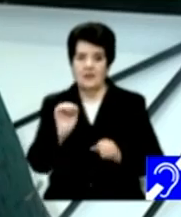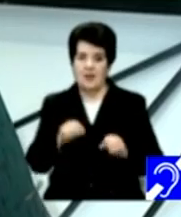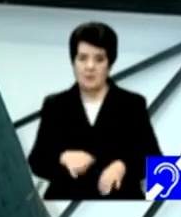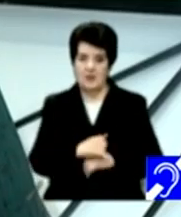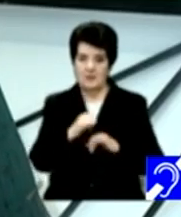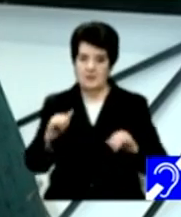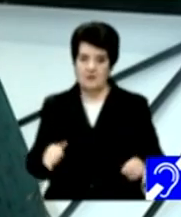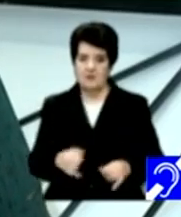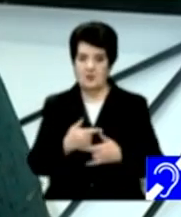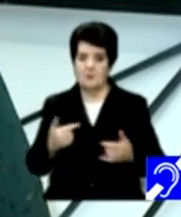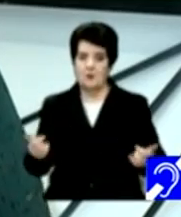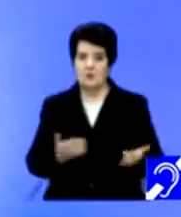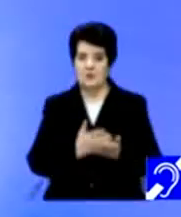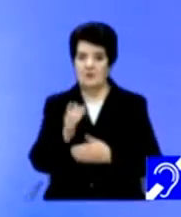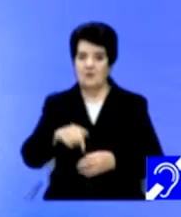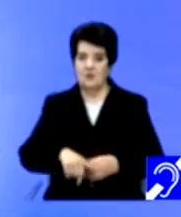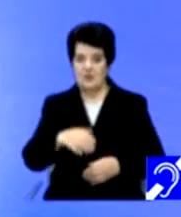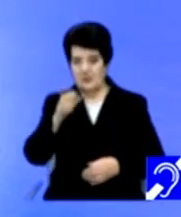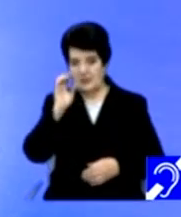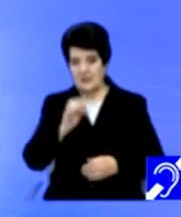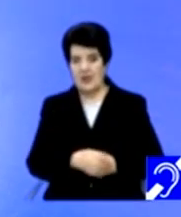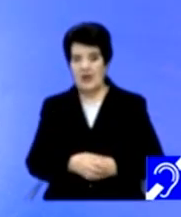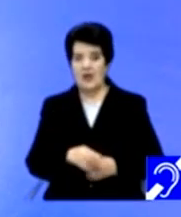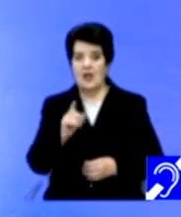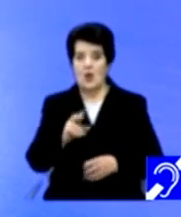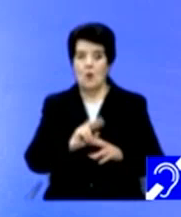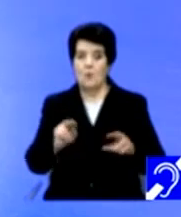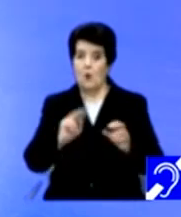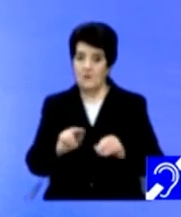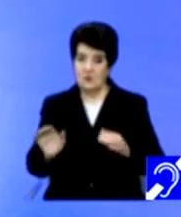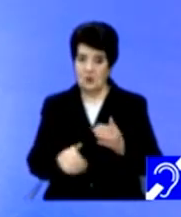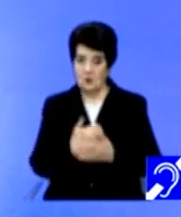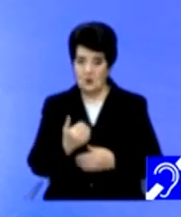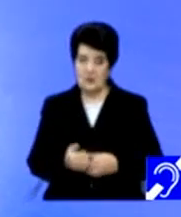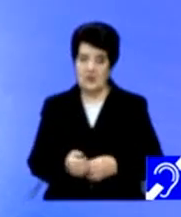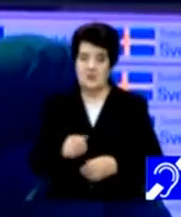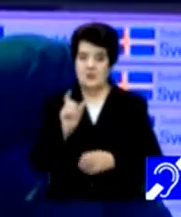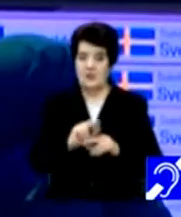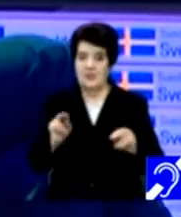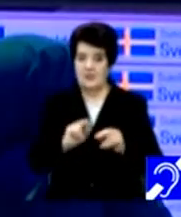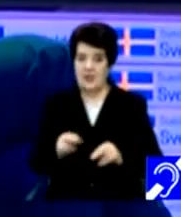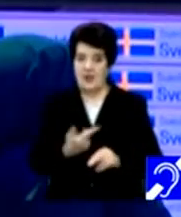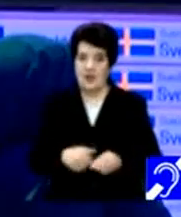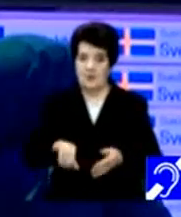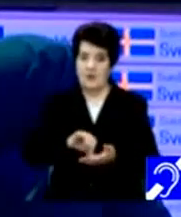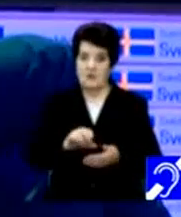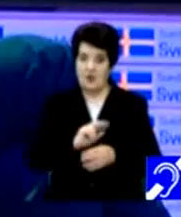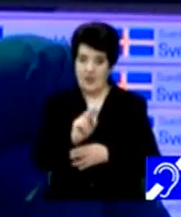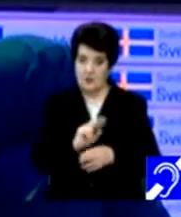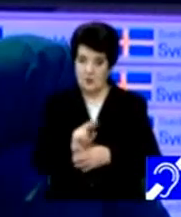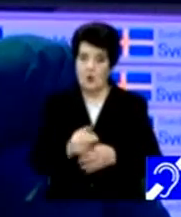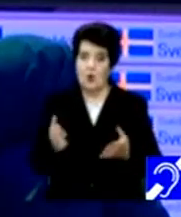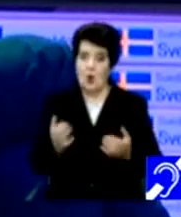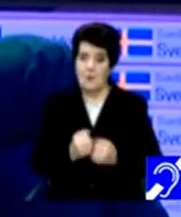să dezvolte produse și servicii aici în țară. Aseară, în cadrul galei profesori inovatori Techwheel, cadrele didactice care au participat la instruire au